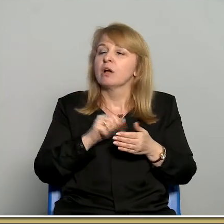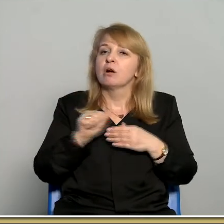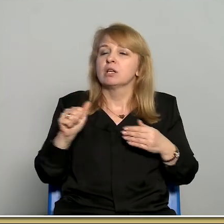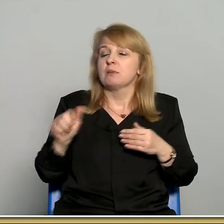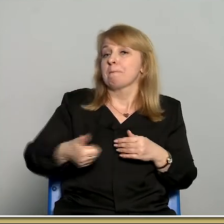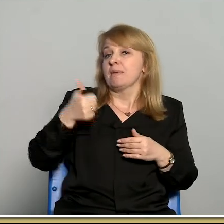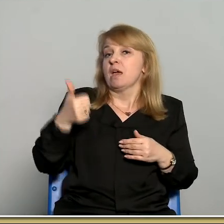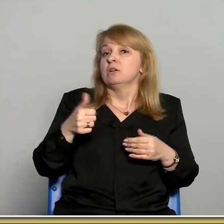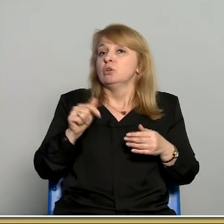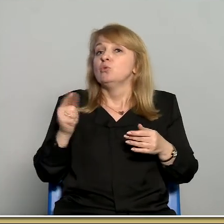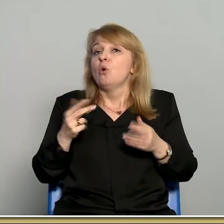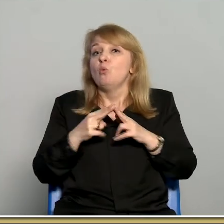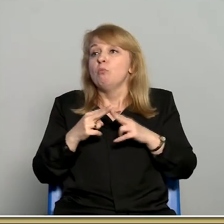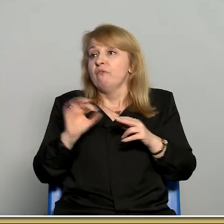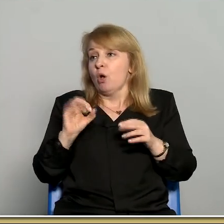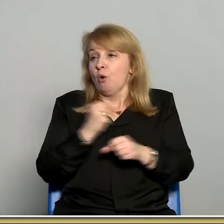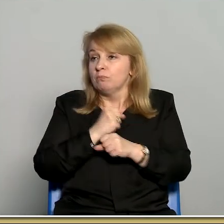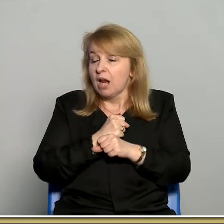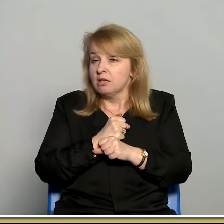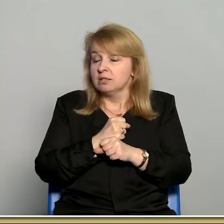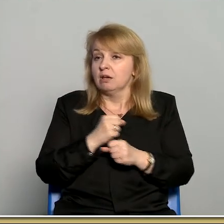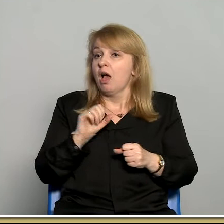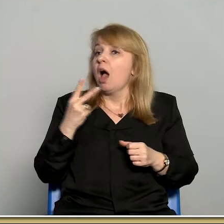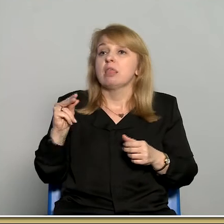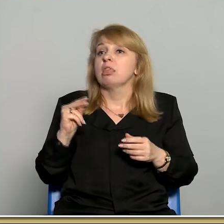pierwszej kolejności o umowach o pracę, czyli umowach kodeksowych.